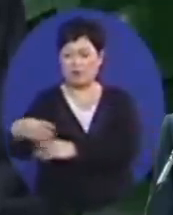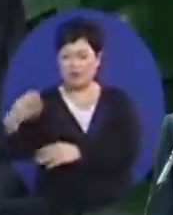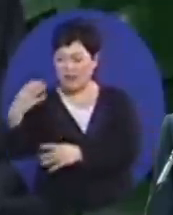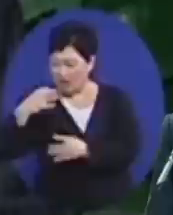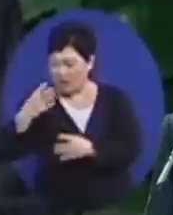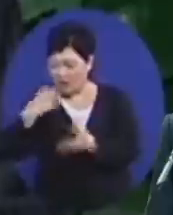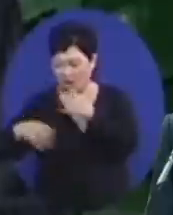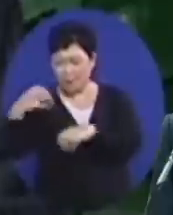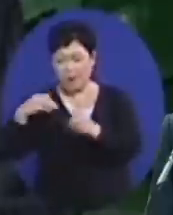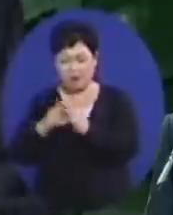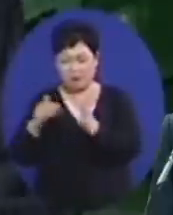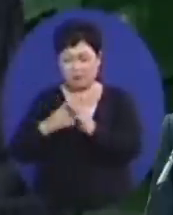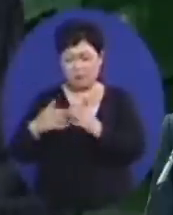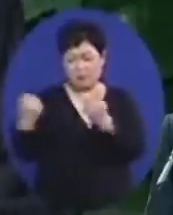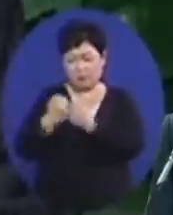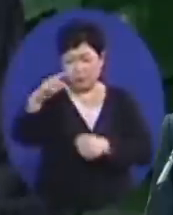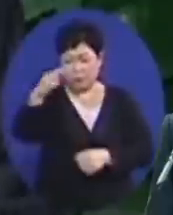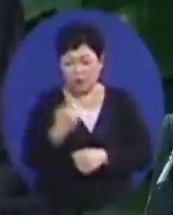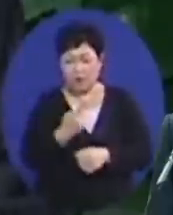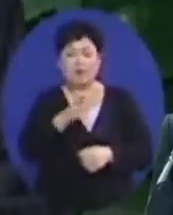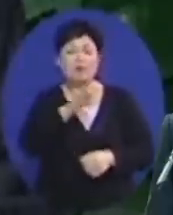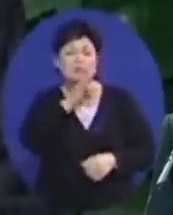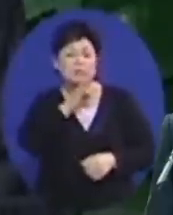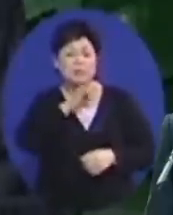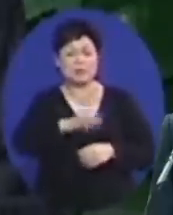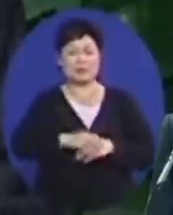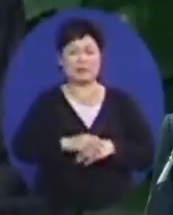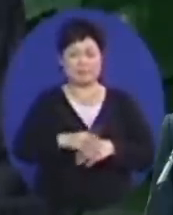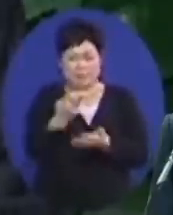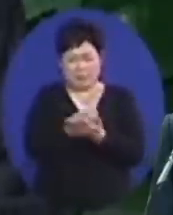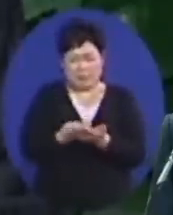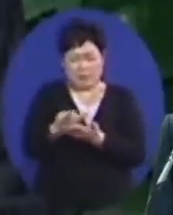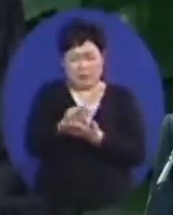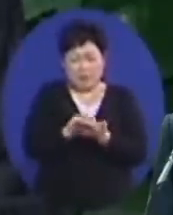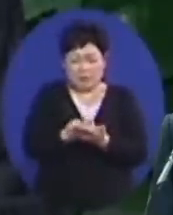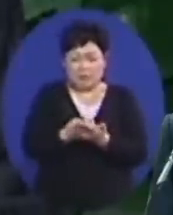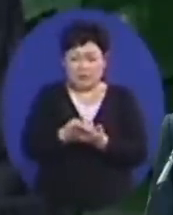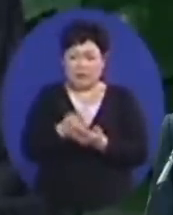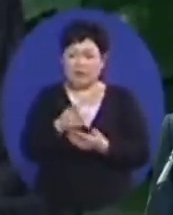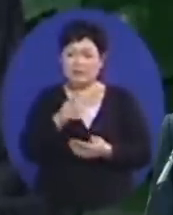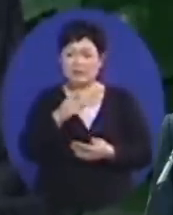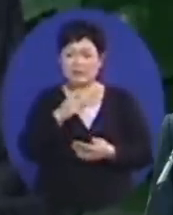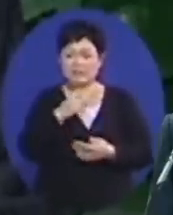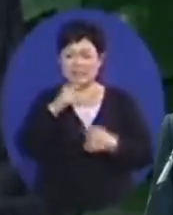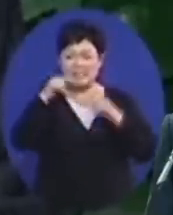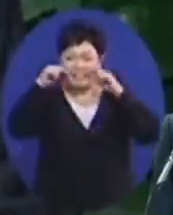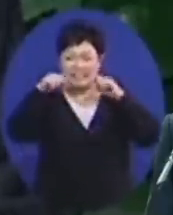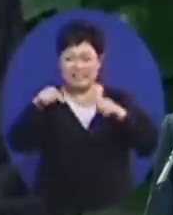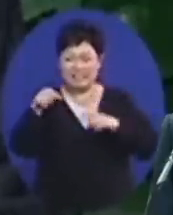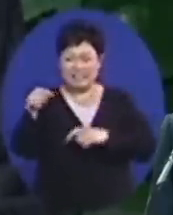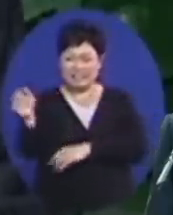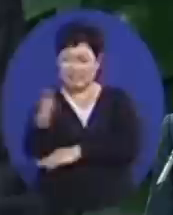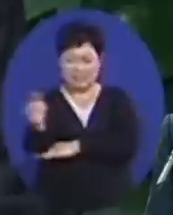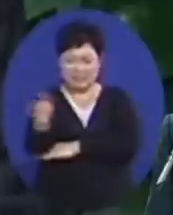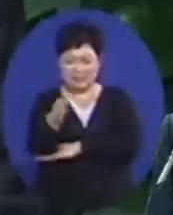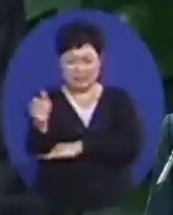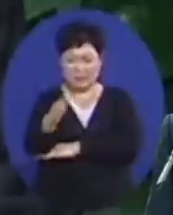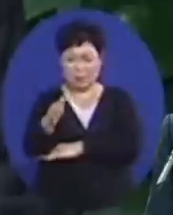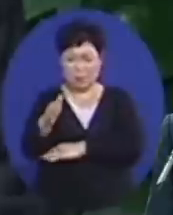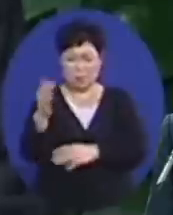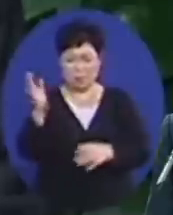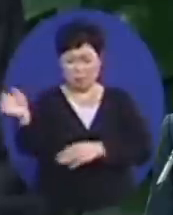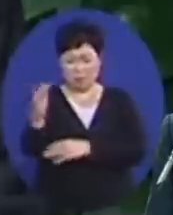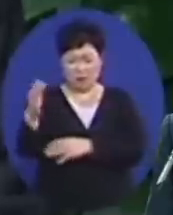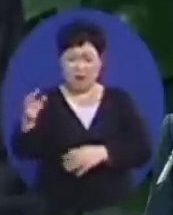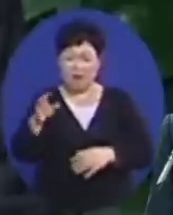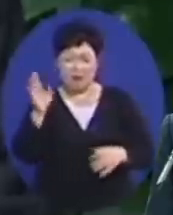상어하고 싸우고 돌아오면 발버둥 치고, 그런데 상어는 이 생선에게 달라들어 물고 찍고